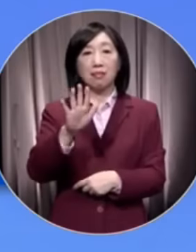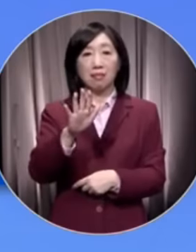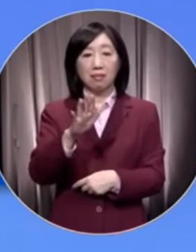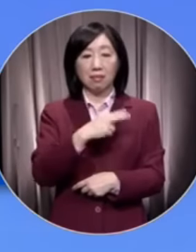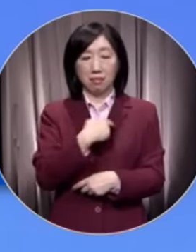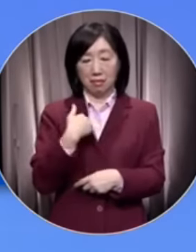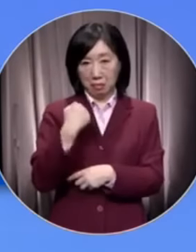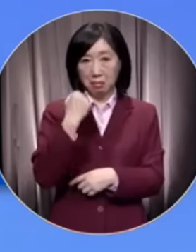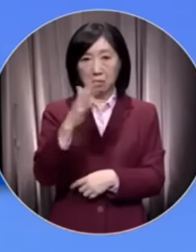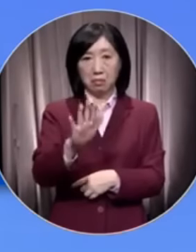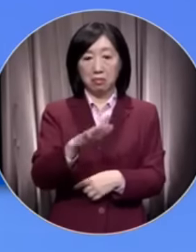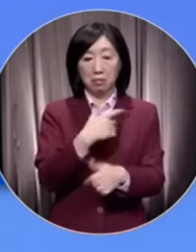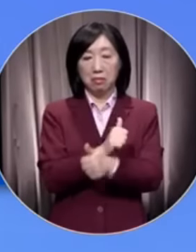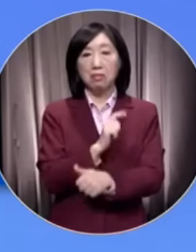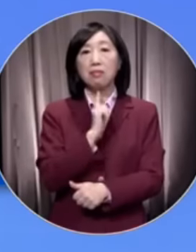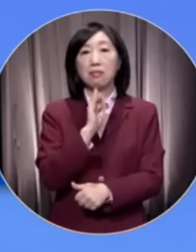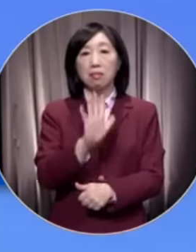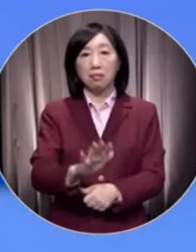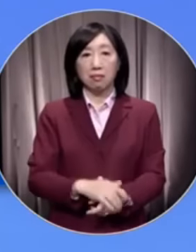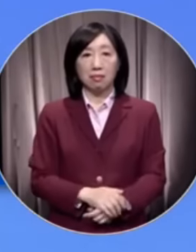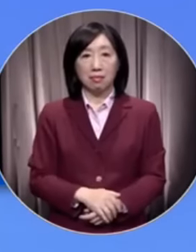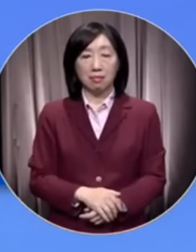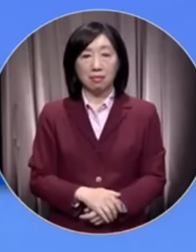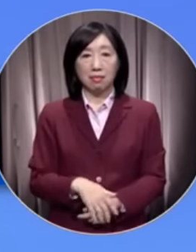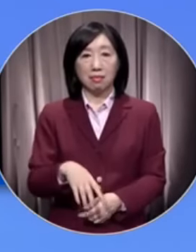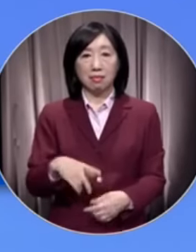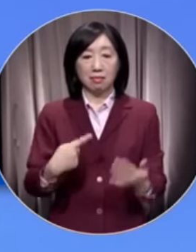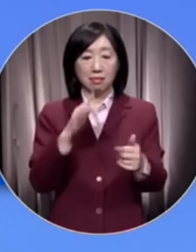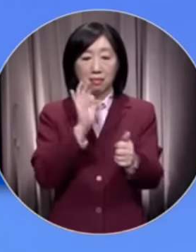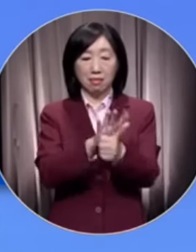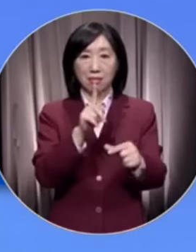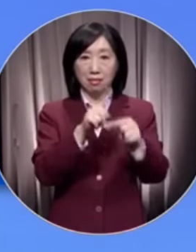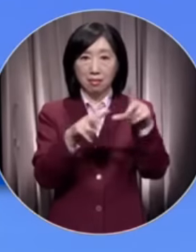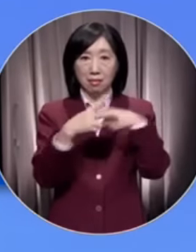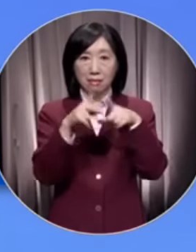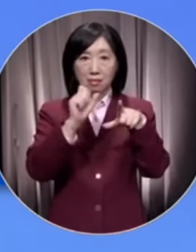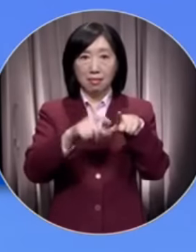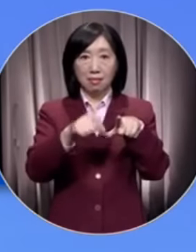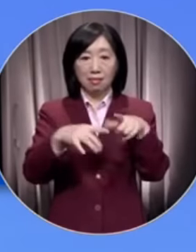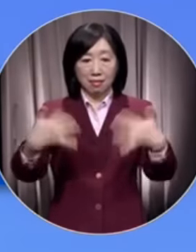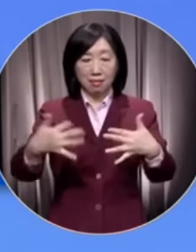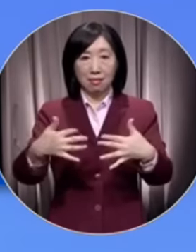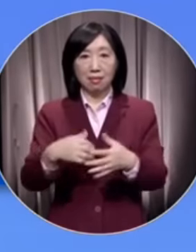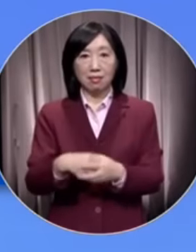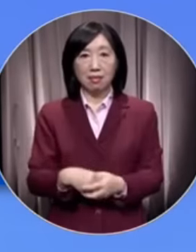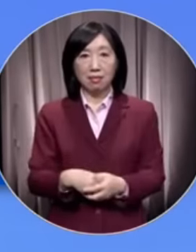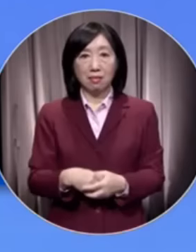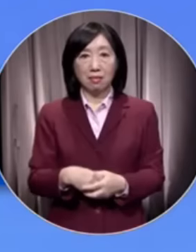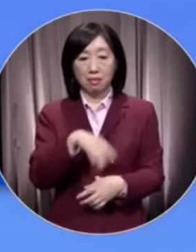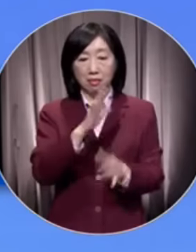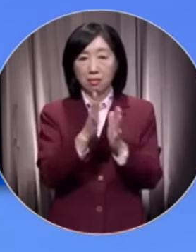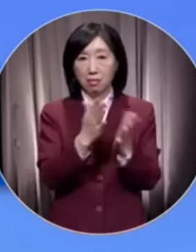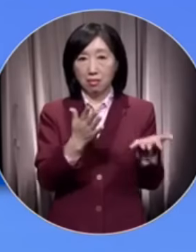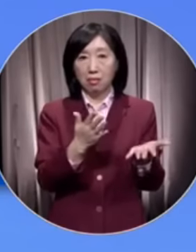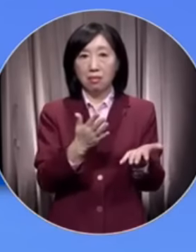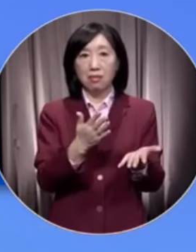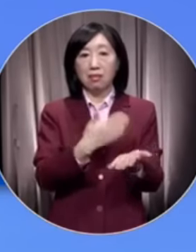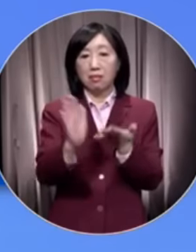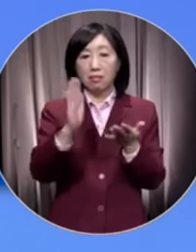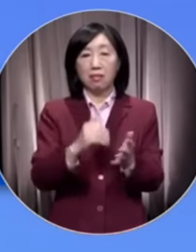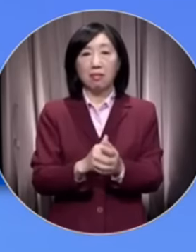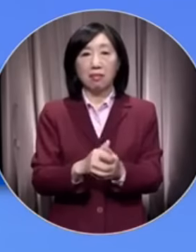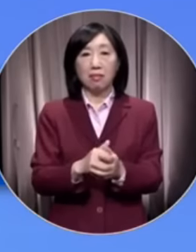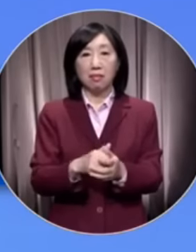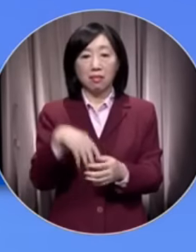宋楚瑜有这个经验，只有把我们中小企业的这些许许多的问题我们把它去做好，那就是